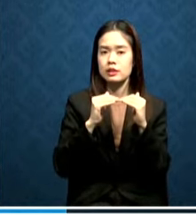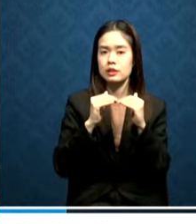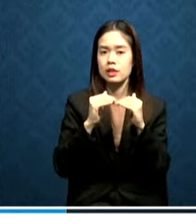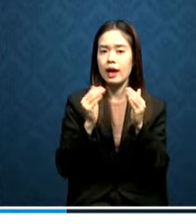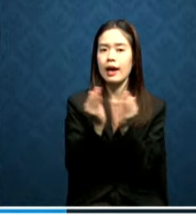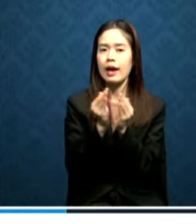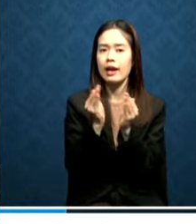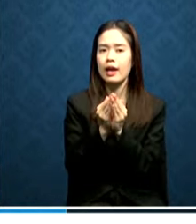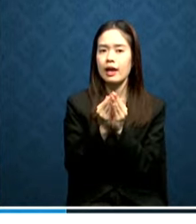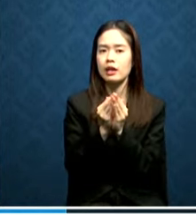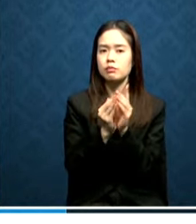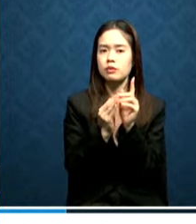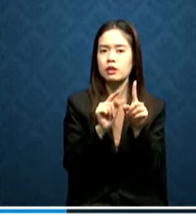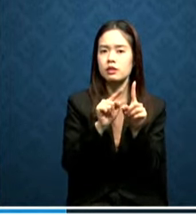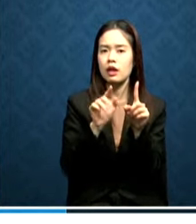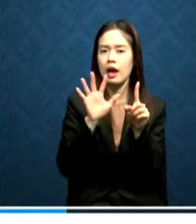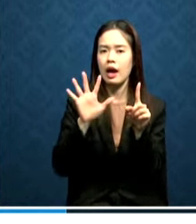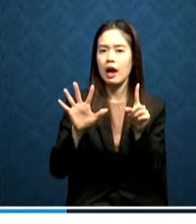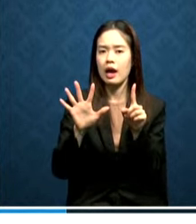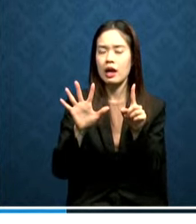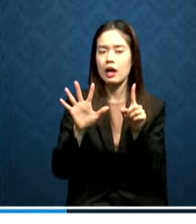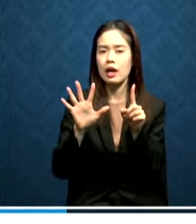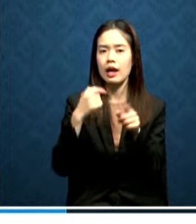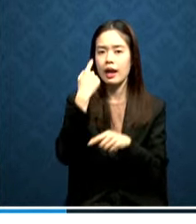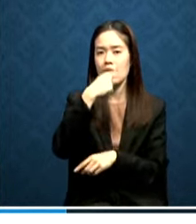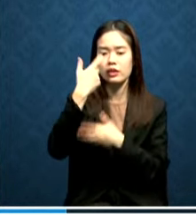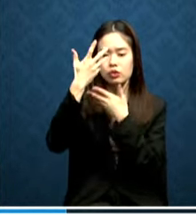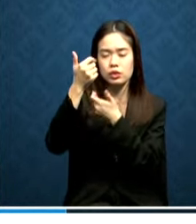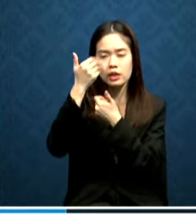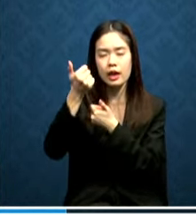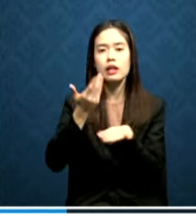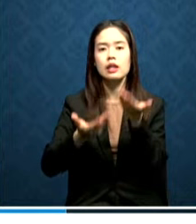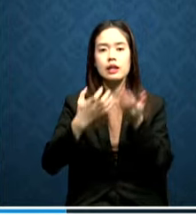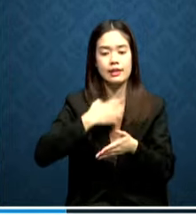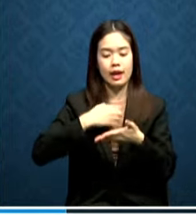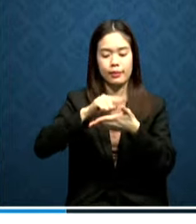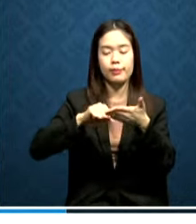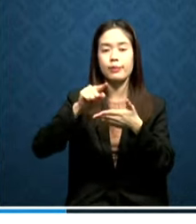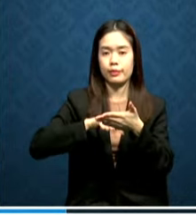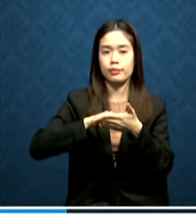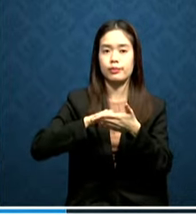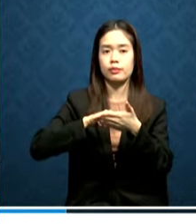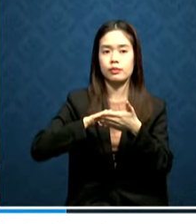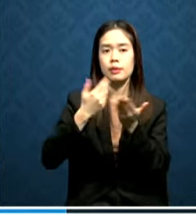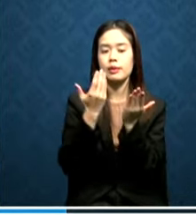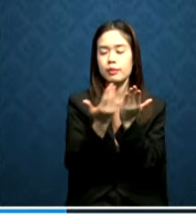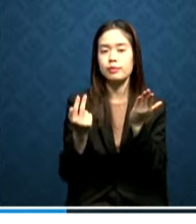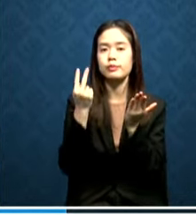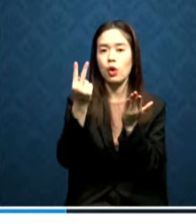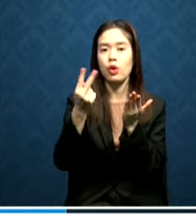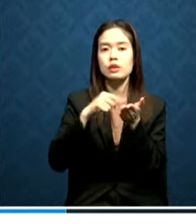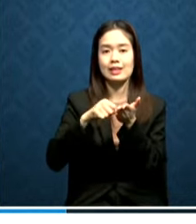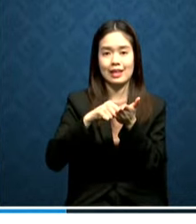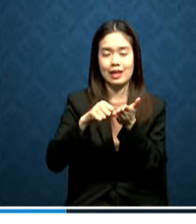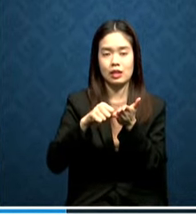ใน5อันนี้มีการันตีเรื่องของผู้สนใจหรือคนที่ต้องมาออกเสียงครับ1ใน5นะฮะ2ฉบับด้วยกันนะครับ